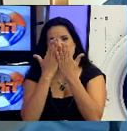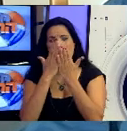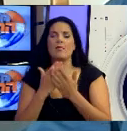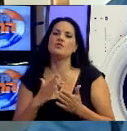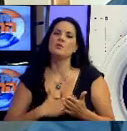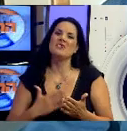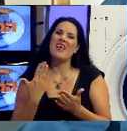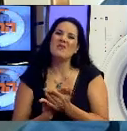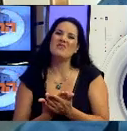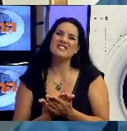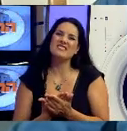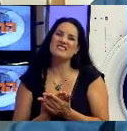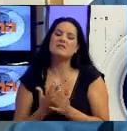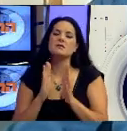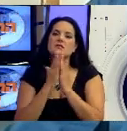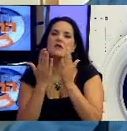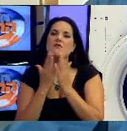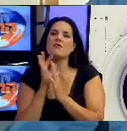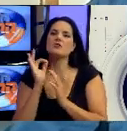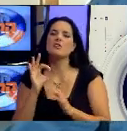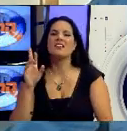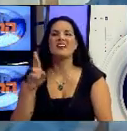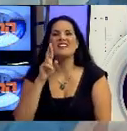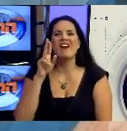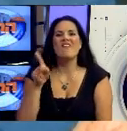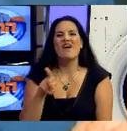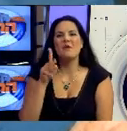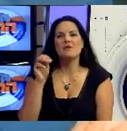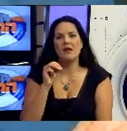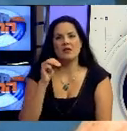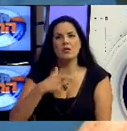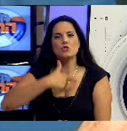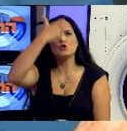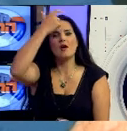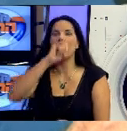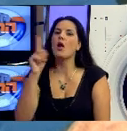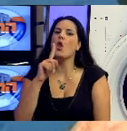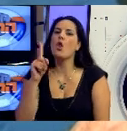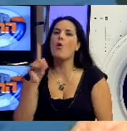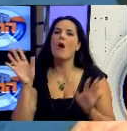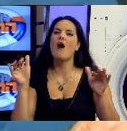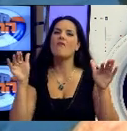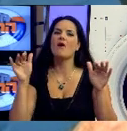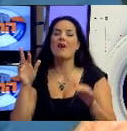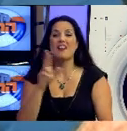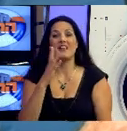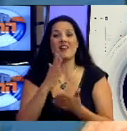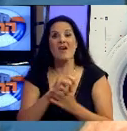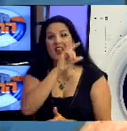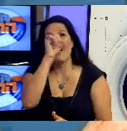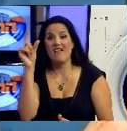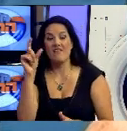להמליץ בפניכם, הוא ספרה של רינה פרנק מיטרני, ג'ירפה לא עפה. רינה כבר על הכריכה